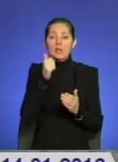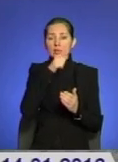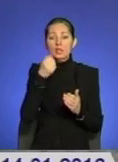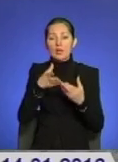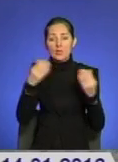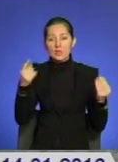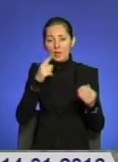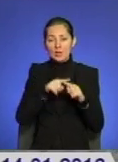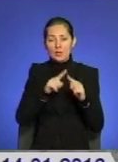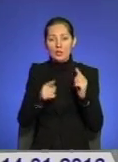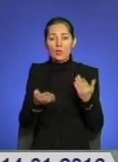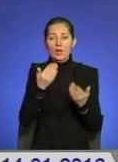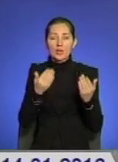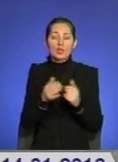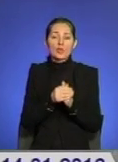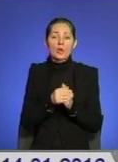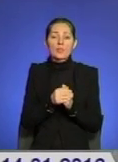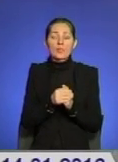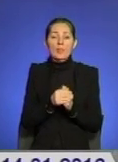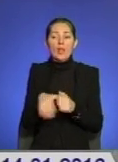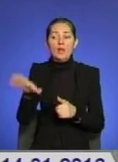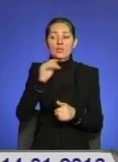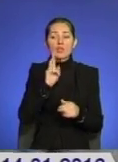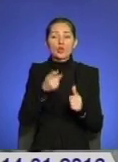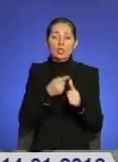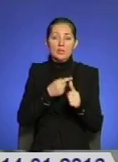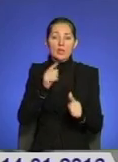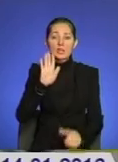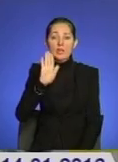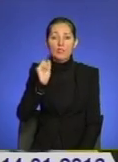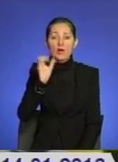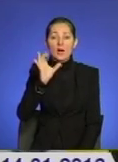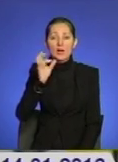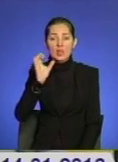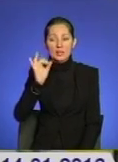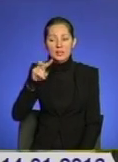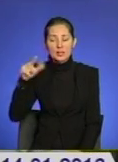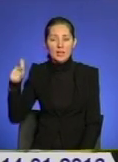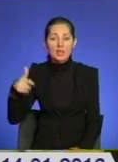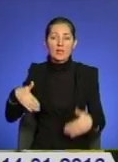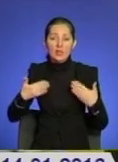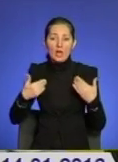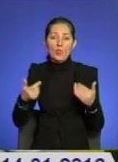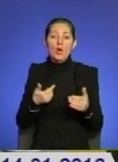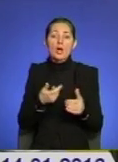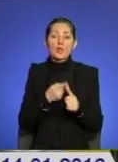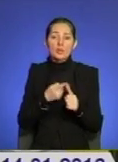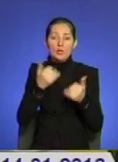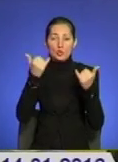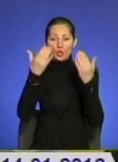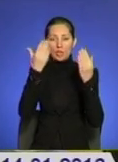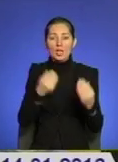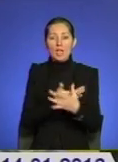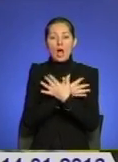буде теплим та дощовим. Усіх, хто носить ім'я Василя, вітаємо з іменинами. Сьогодні день ангела і у нашого оператора Василя